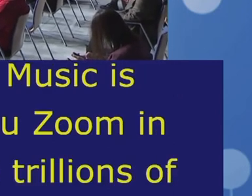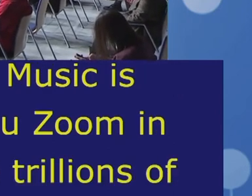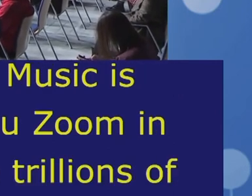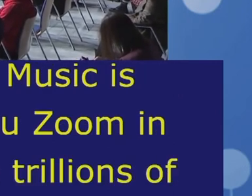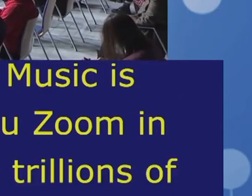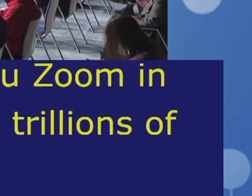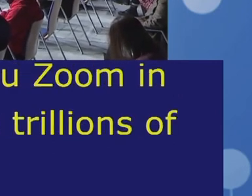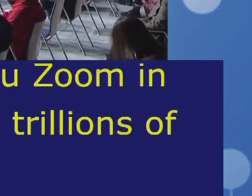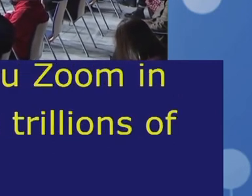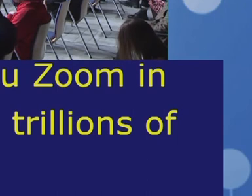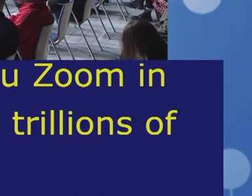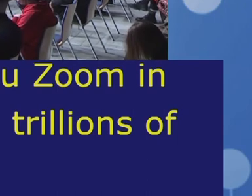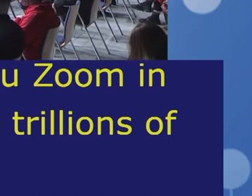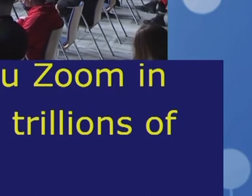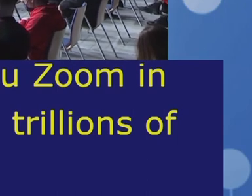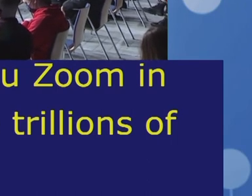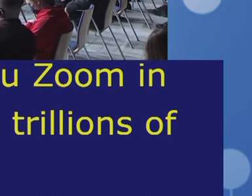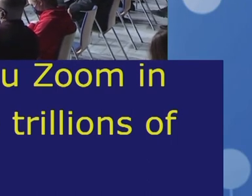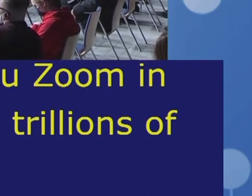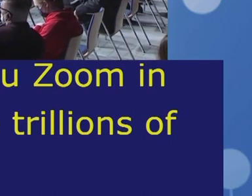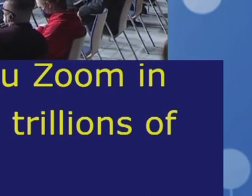إذا فكرنا في